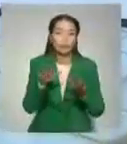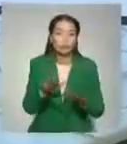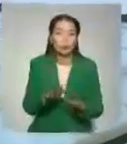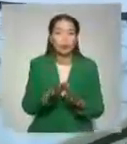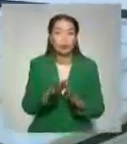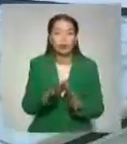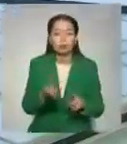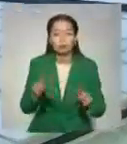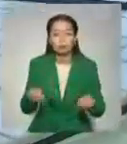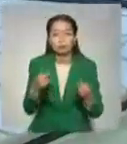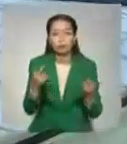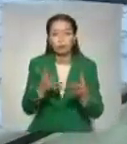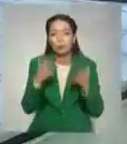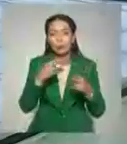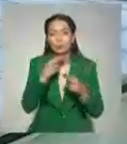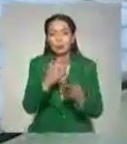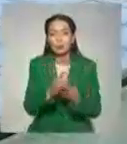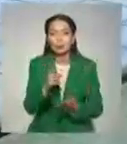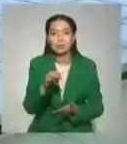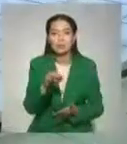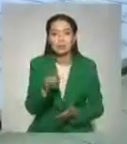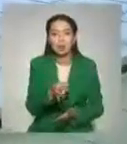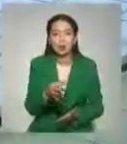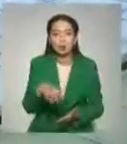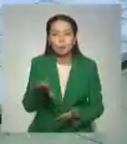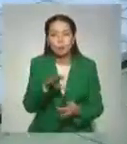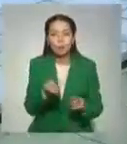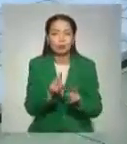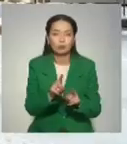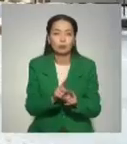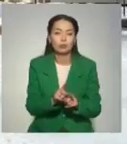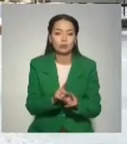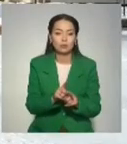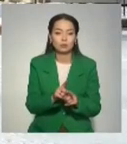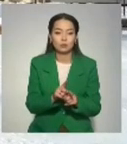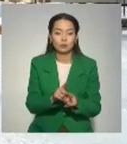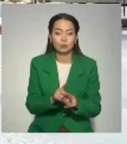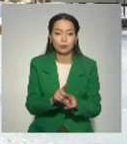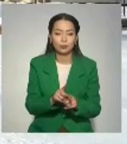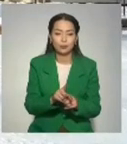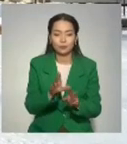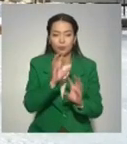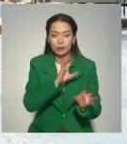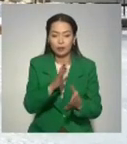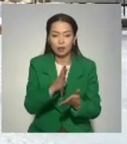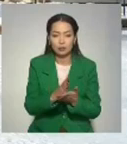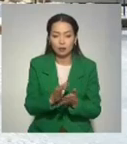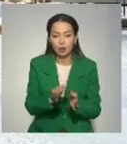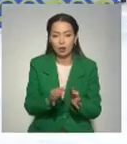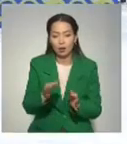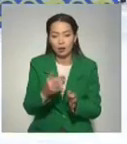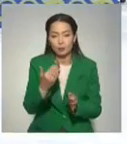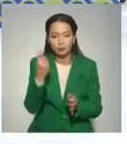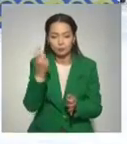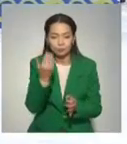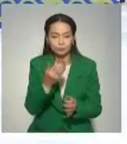назарда. Зеренді ауданында барлық сала бойынша ілгерілеушілік бар. Аймақ басшылығы қолдауының арқасында құрылыс саласында